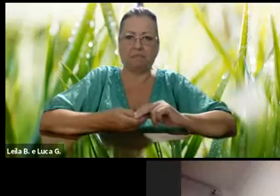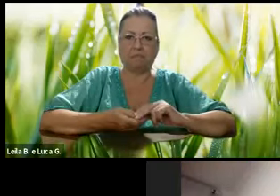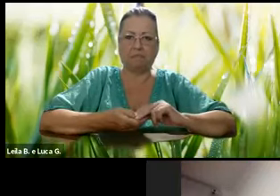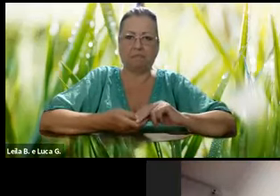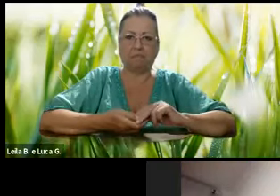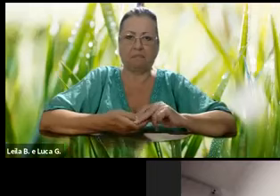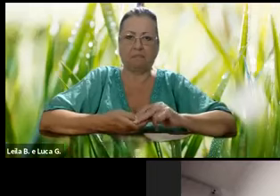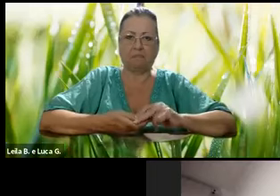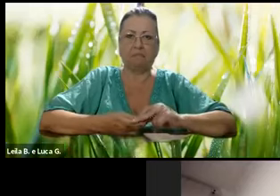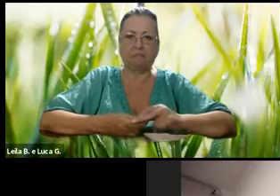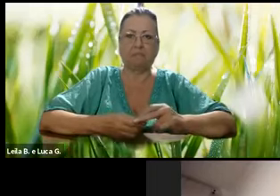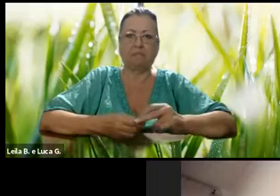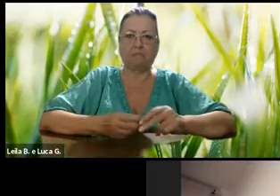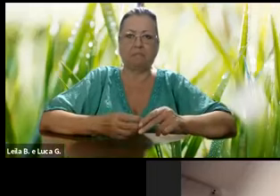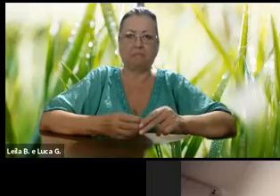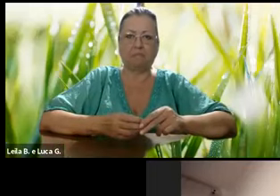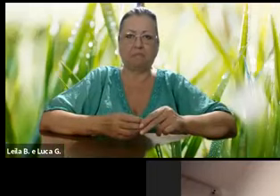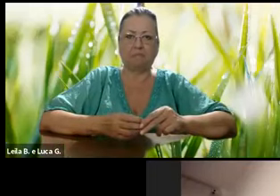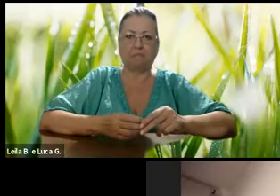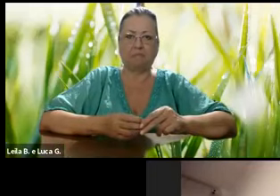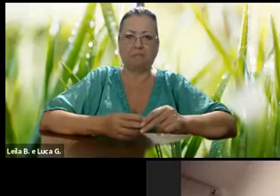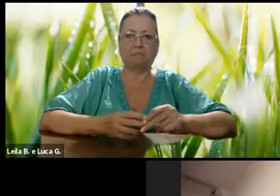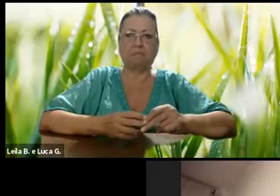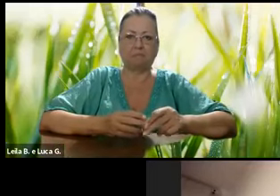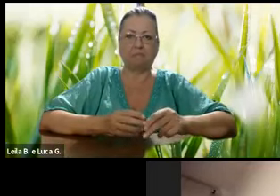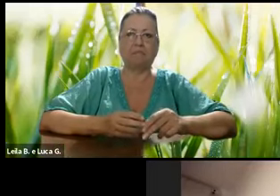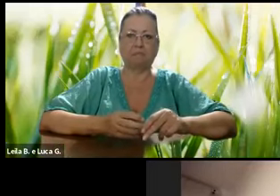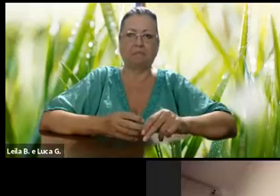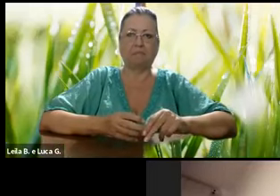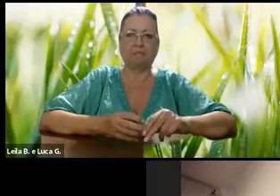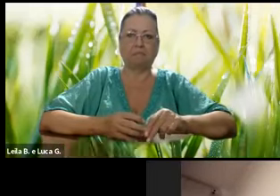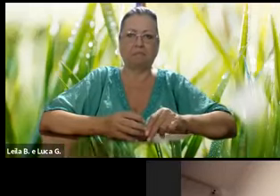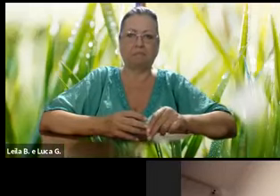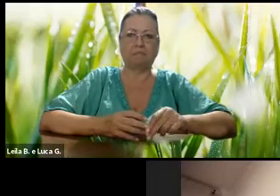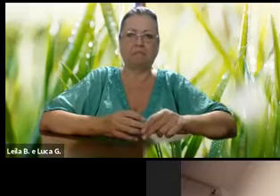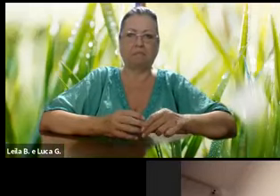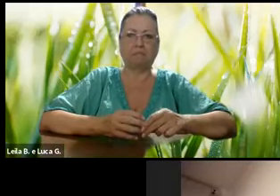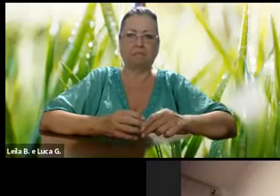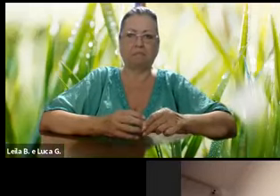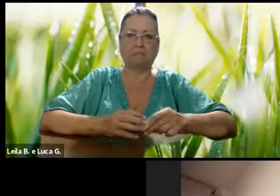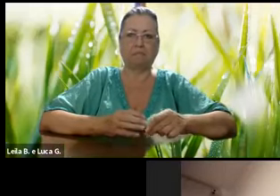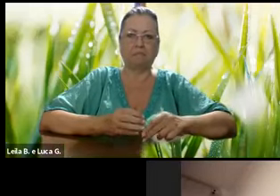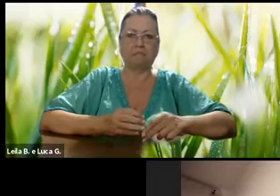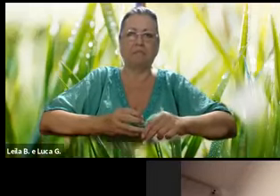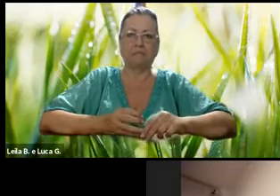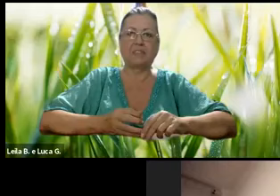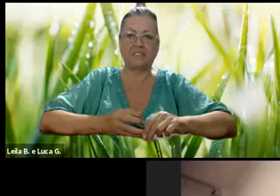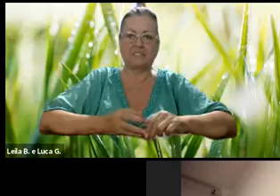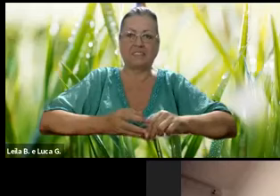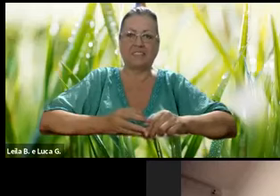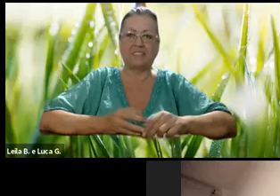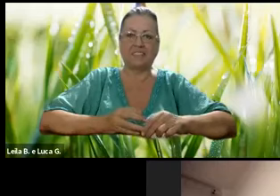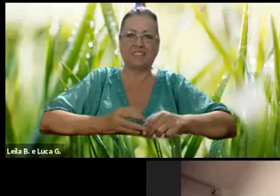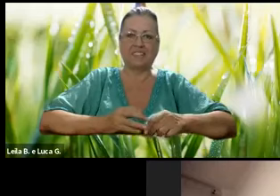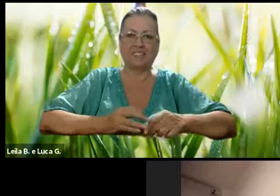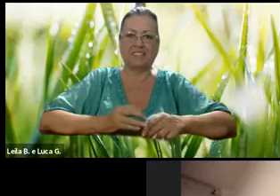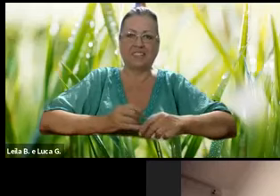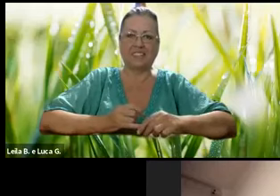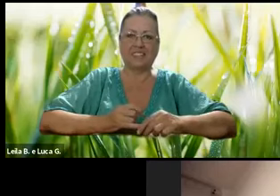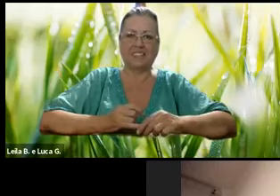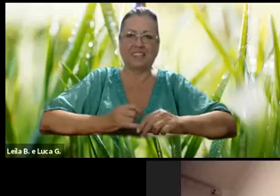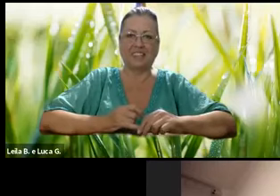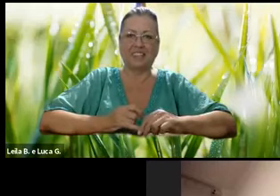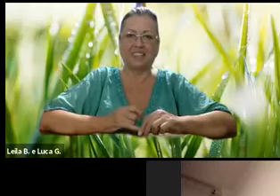mondo spirituale ti inorgoglisce, ti invoglia, come non riesco